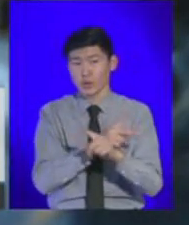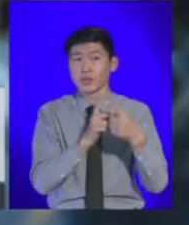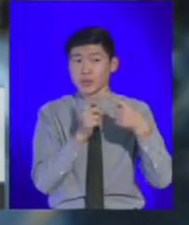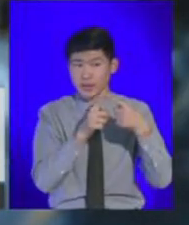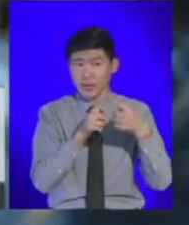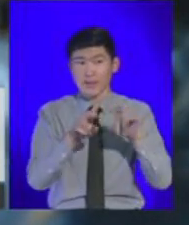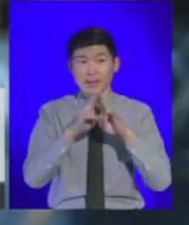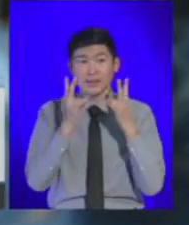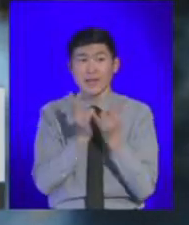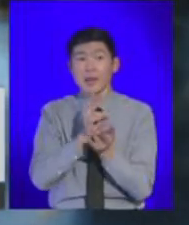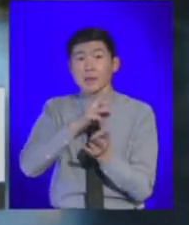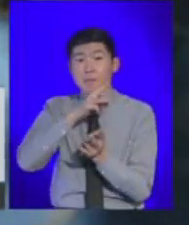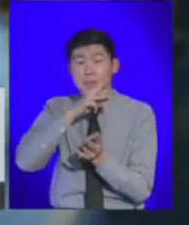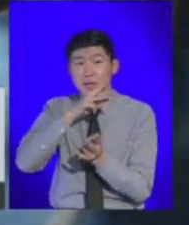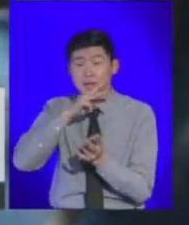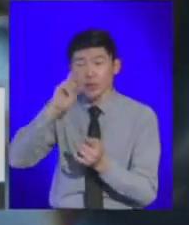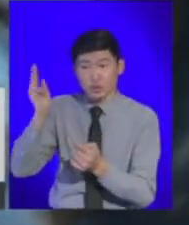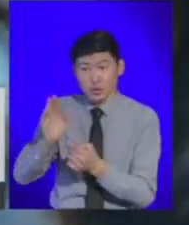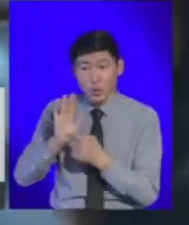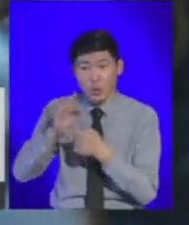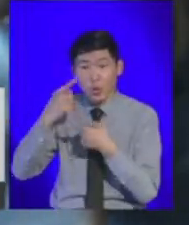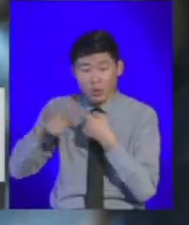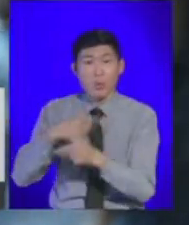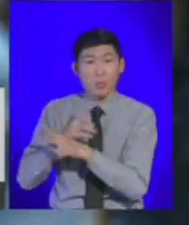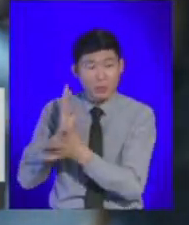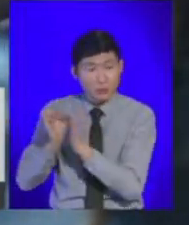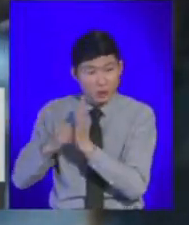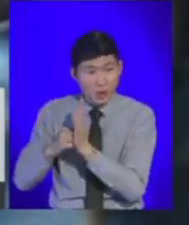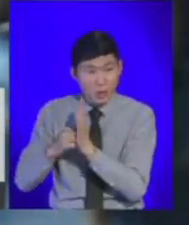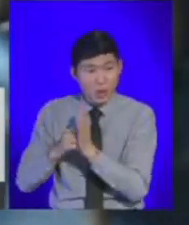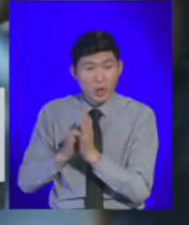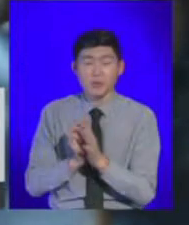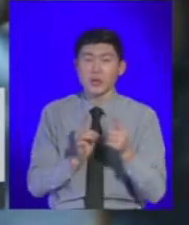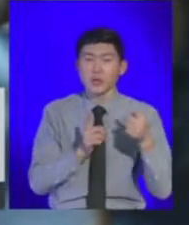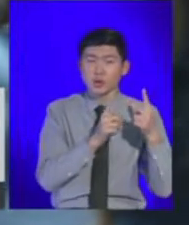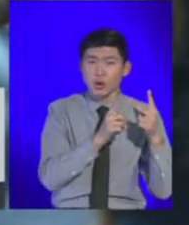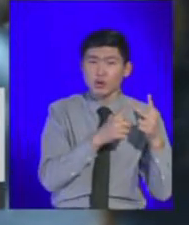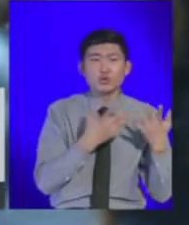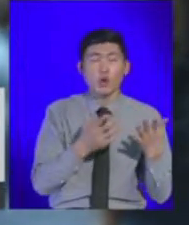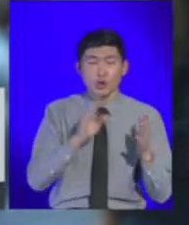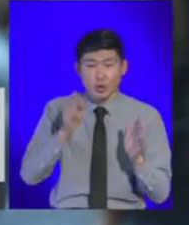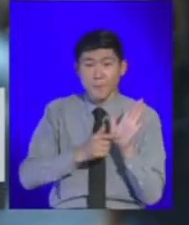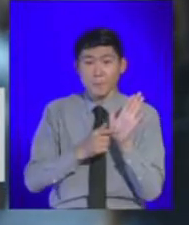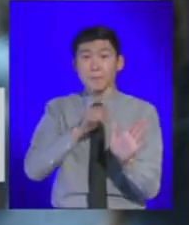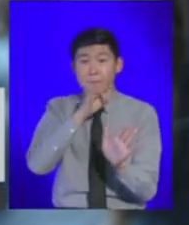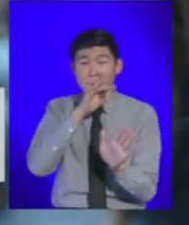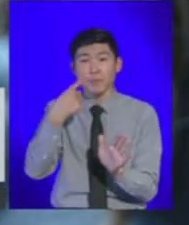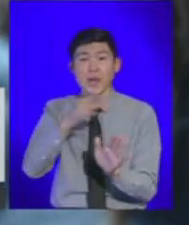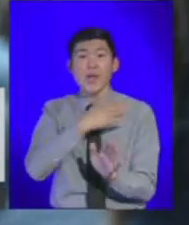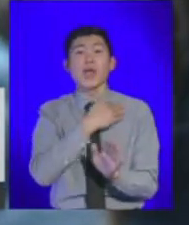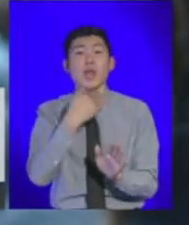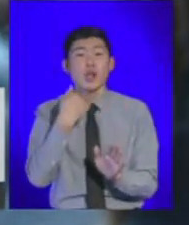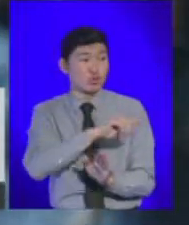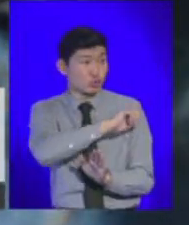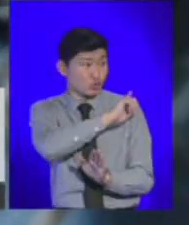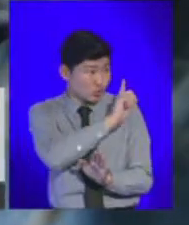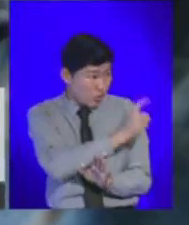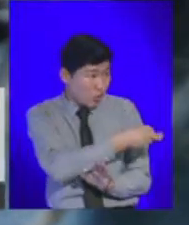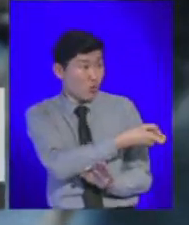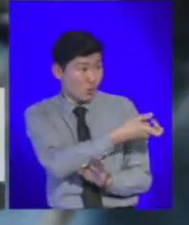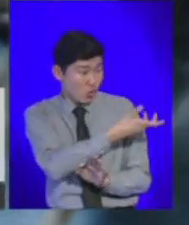ил тод байдлын тухай хуулиар ил болох хэвээр. А гэтэл нөгөөх нь ил болохдоо нөгөө мэдээллийн эзний зөвшөөрлөөр мэдээлэл авч аж гэдэг